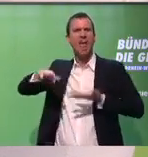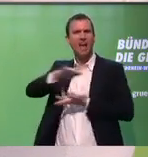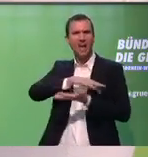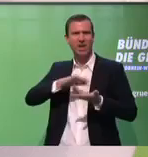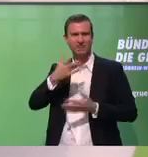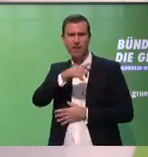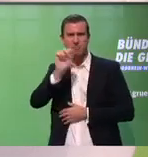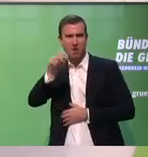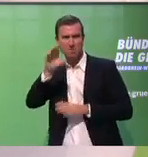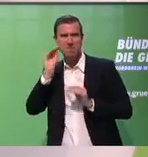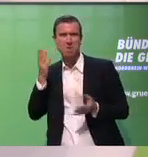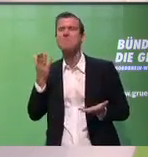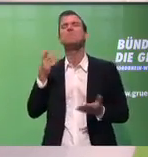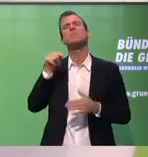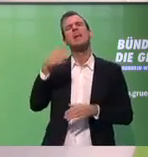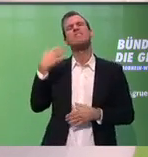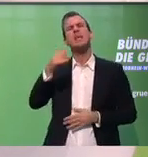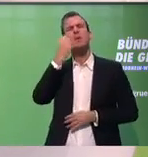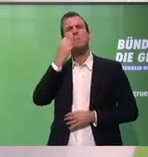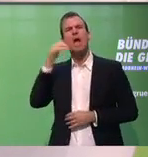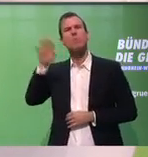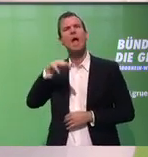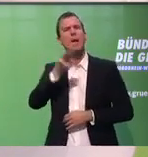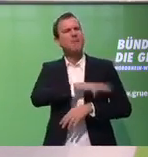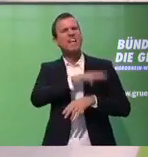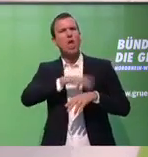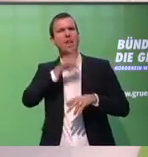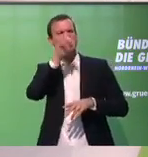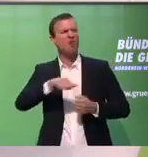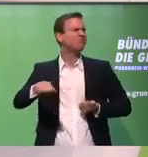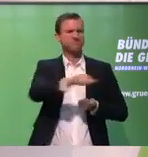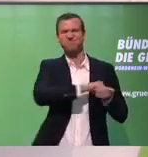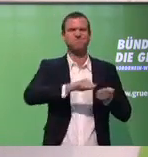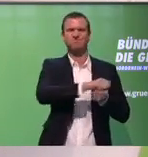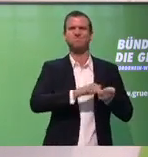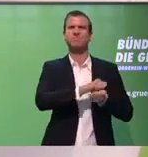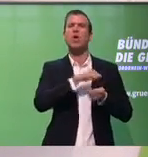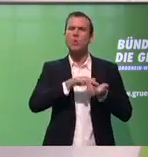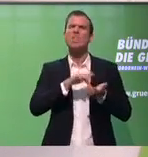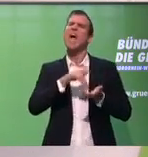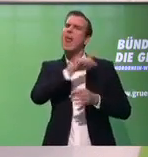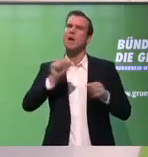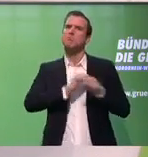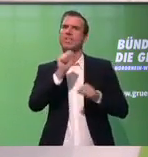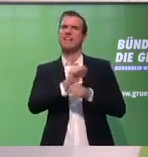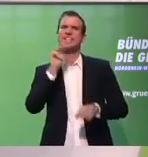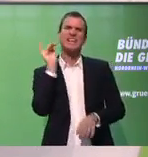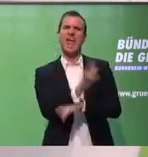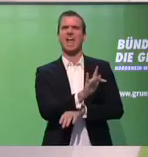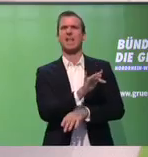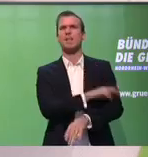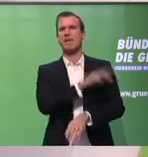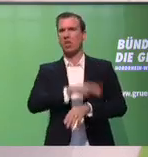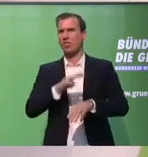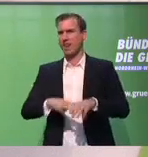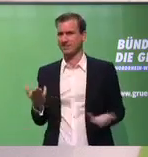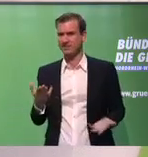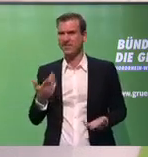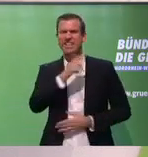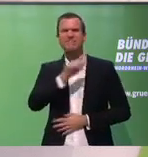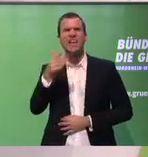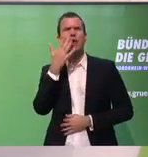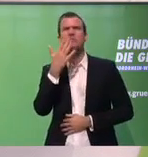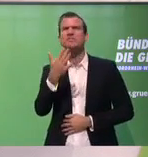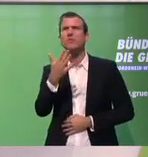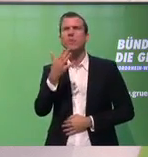wo Bauern ein McDonald's-Restaurant zerstört hat als Protest eben gegen McDonald's. Und zum Beispiel auch 2005 war das,